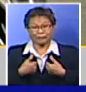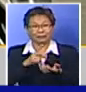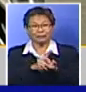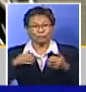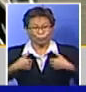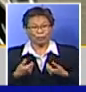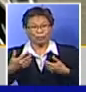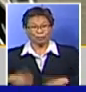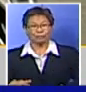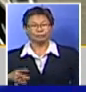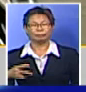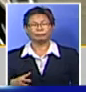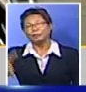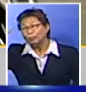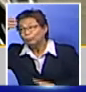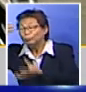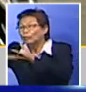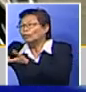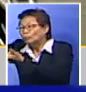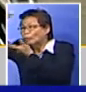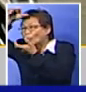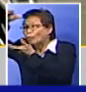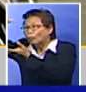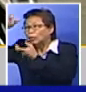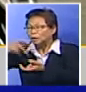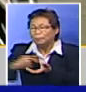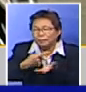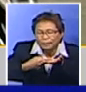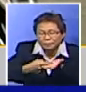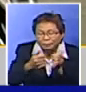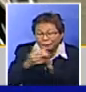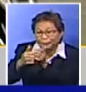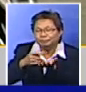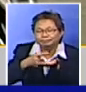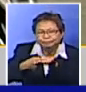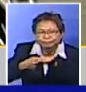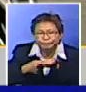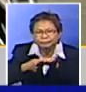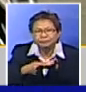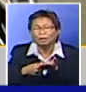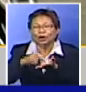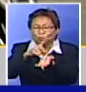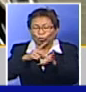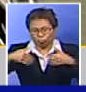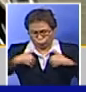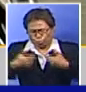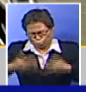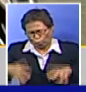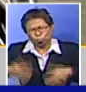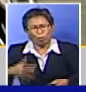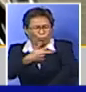mengikut maklumat yang kita dapat melalui perbincangan bersama. Mereka telah memberi